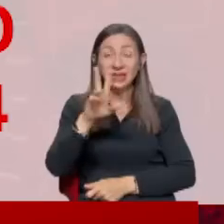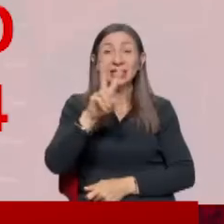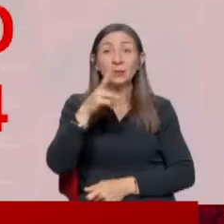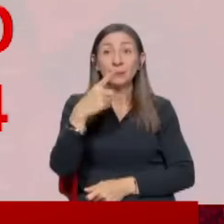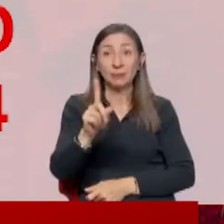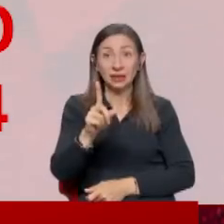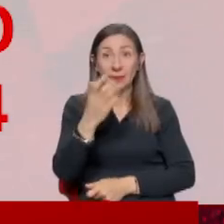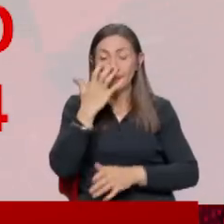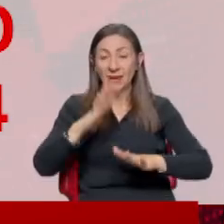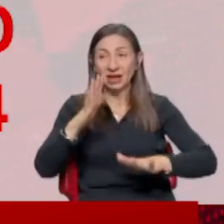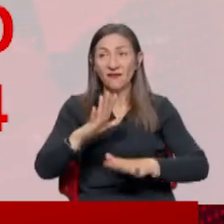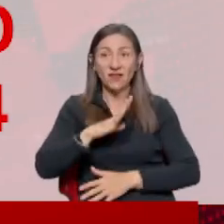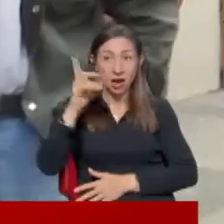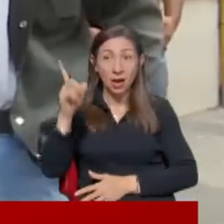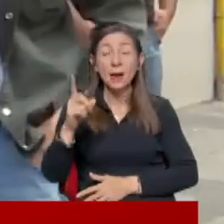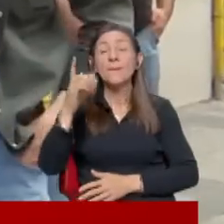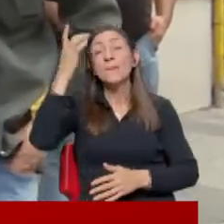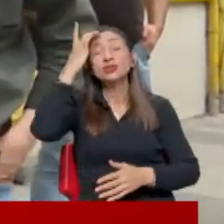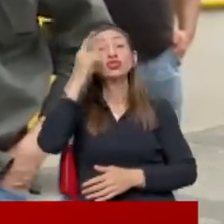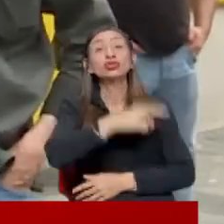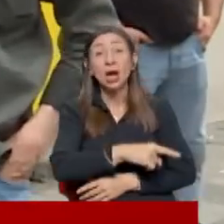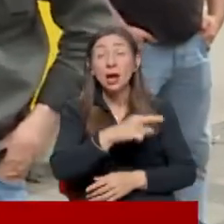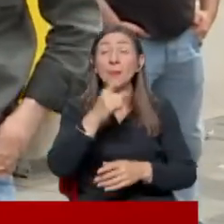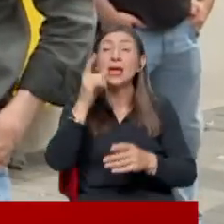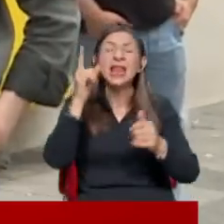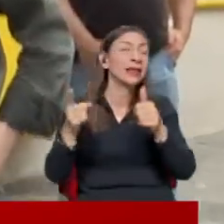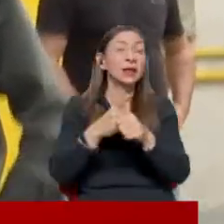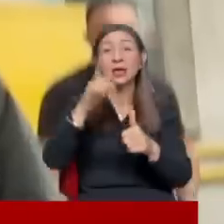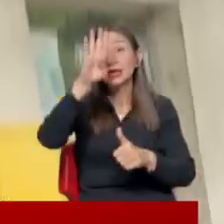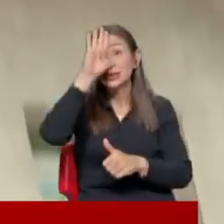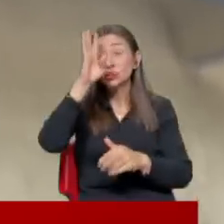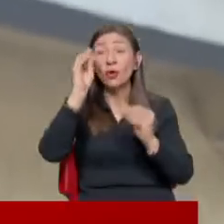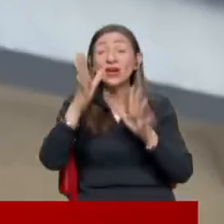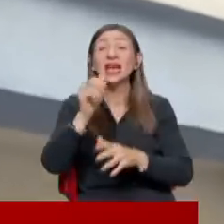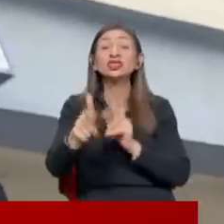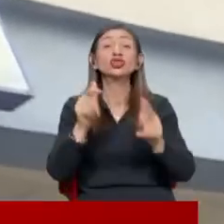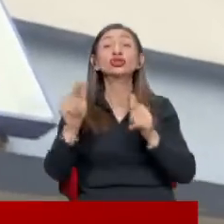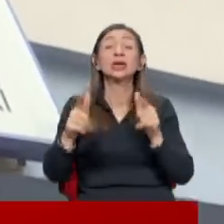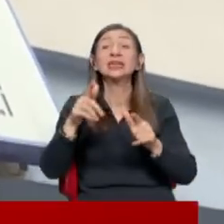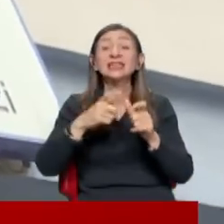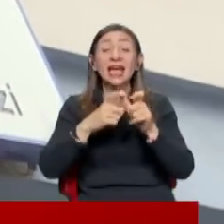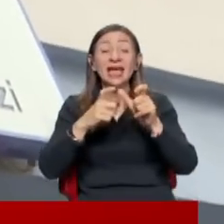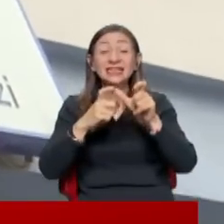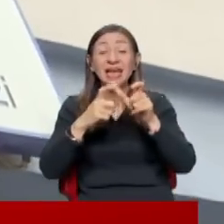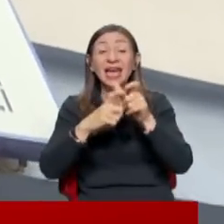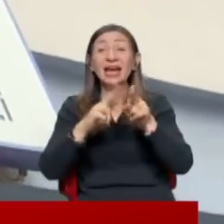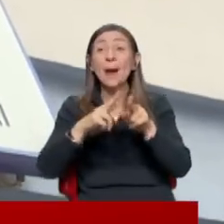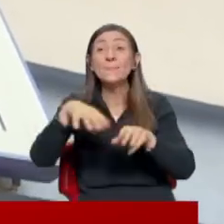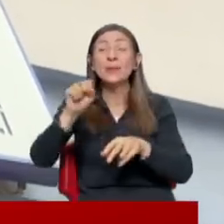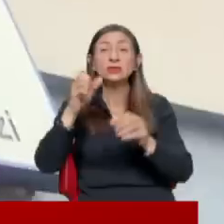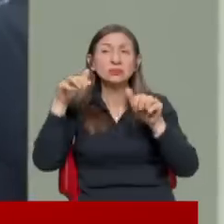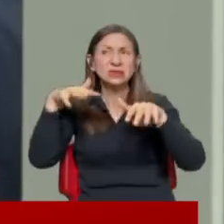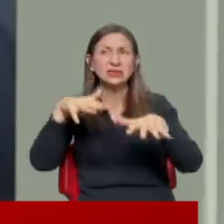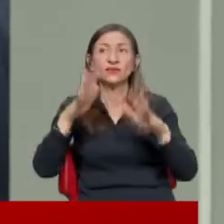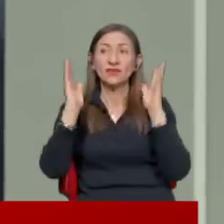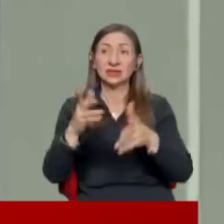bin bekleyen hale daha var. Bağcılar başta olmak üzere İstanbul'un birçok ilçesinde sosyal güvenlik merkezlerinde